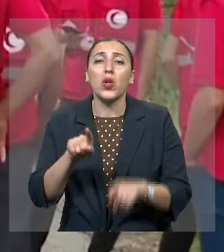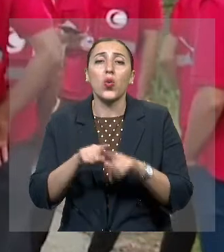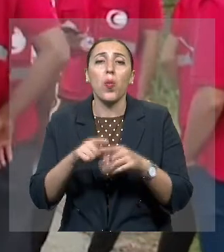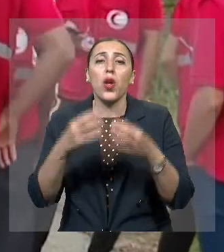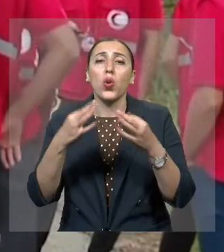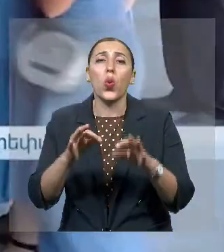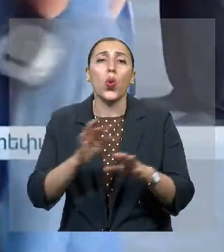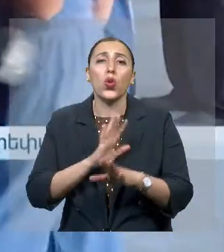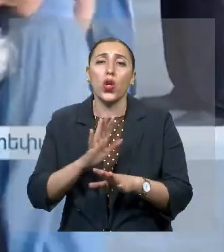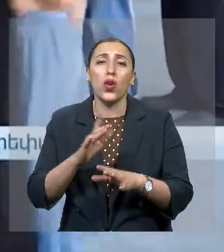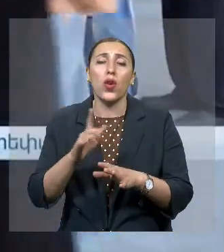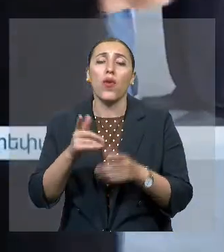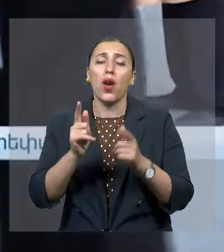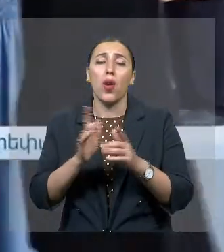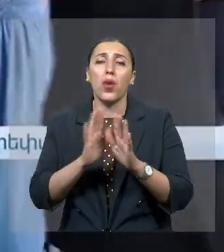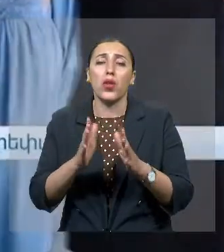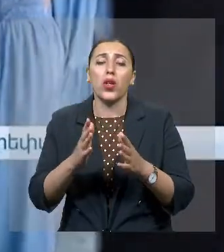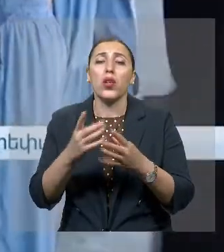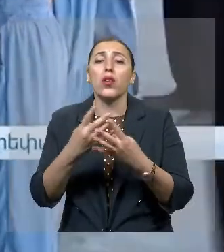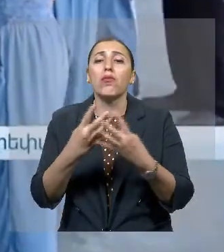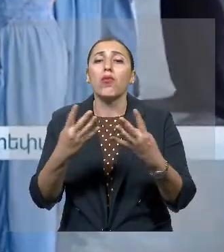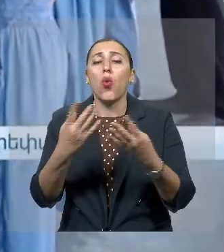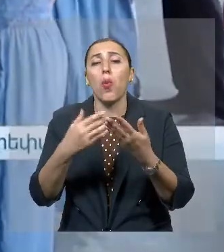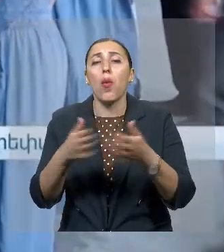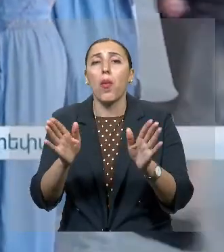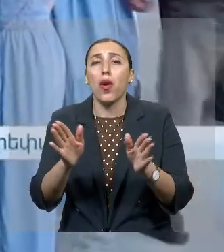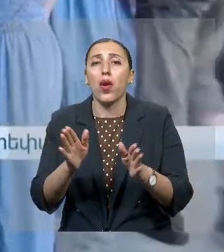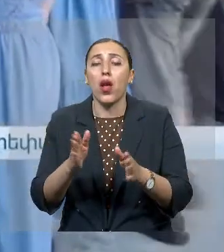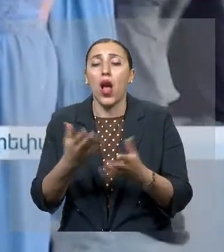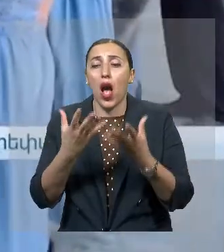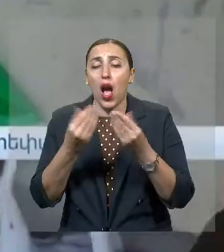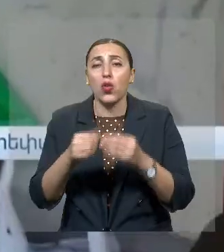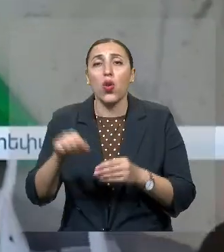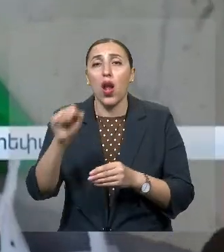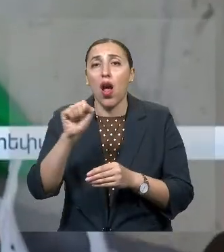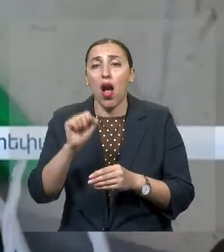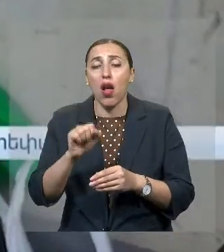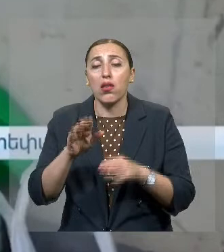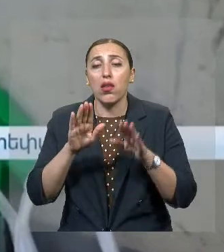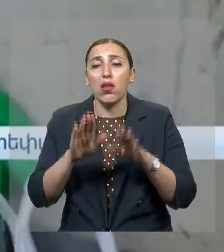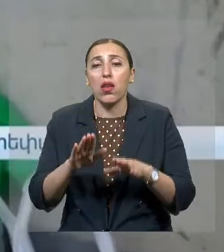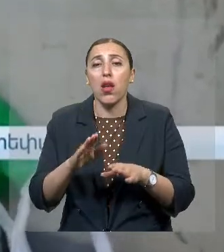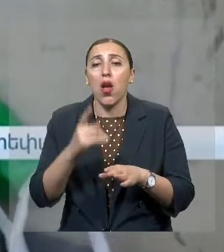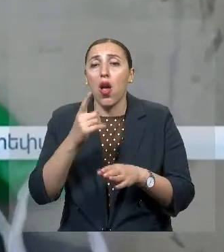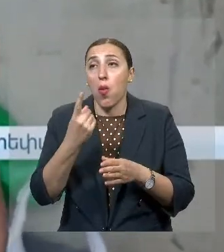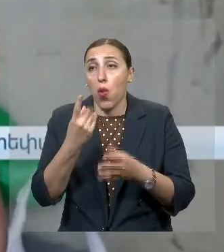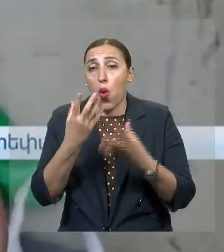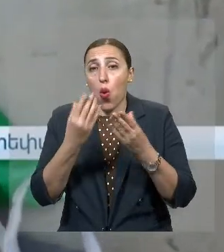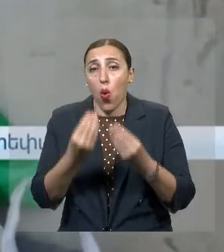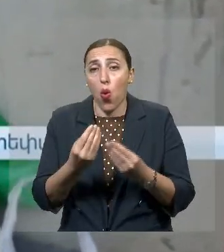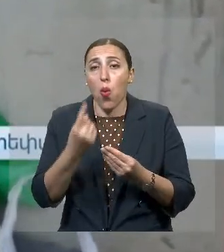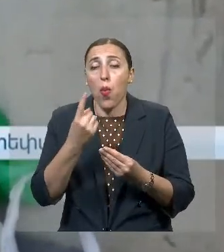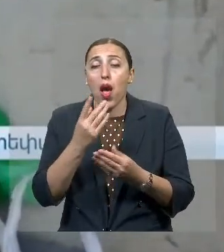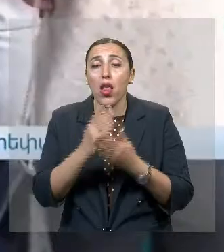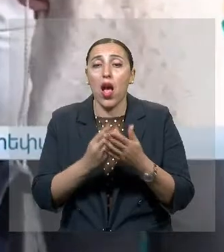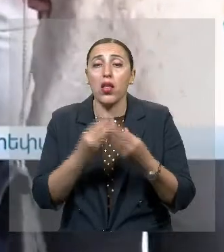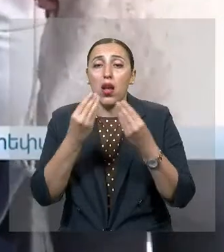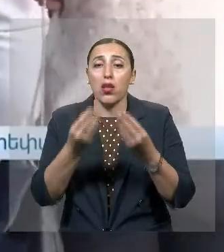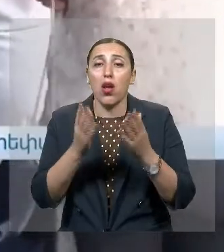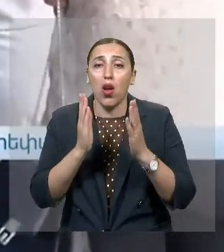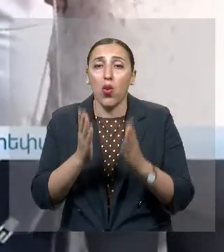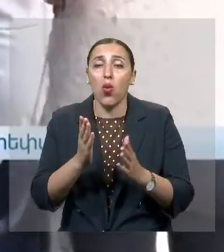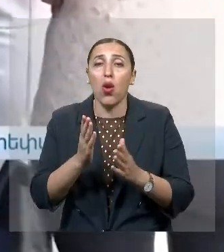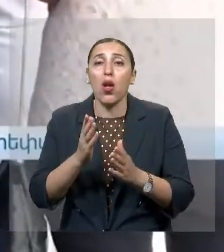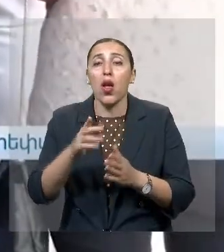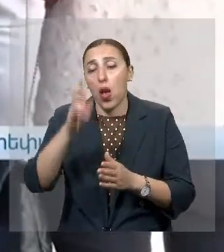պատրաստվում բաց թողնել։ Այսօր Արցախում ամեն ընտանիքի մեկ հաց են վաճառելու, ալյուրի պաշարները սպառվում են, այդ մեկ հացն էլ տրամադրվելու